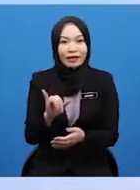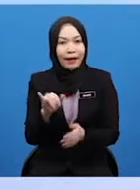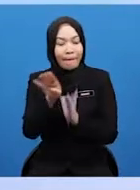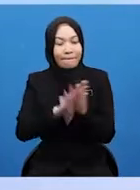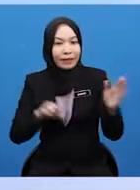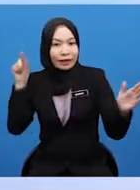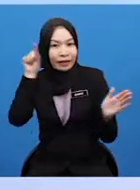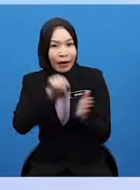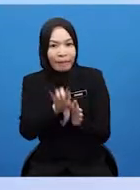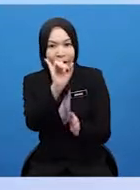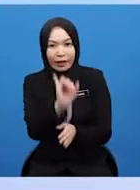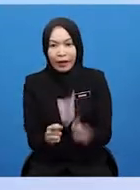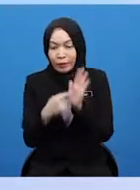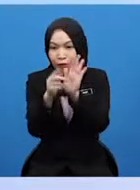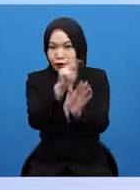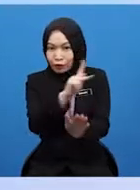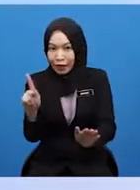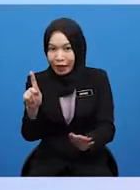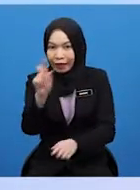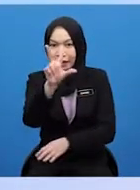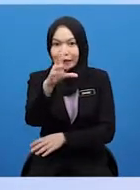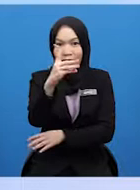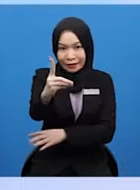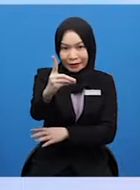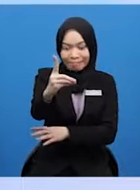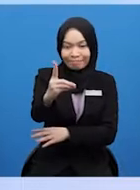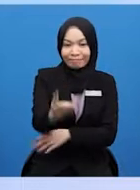iaitu ukuran lebar, tinggi dan dalam.